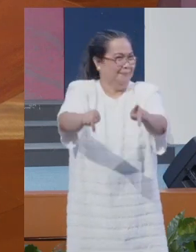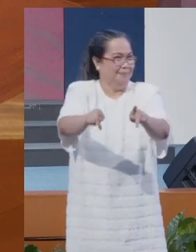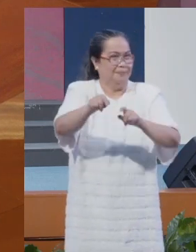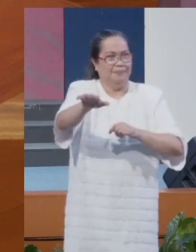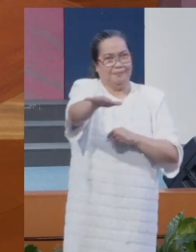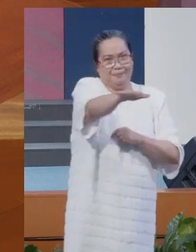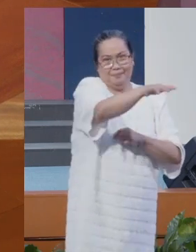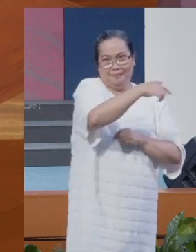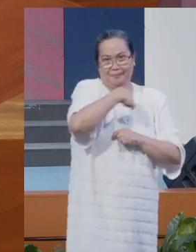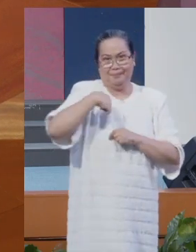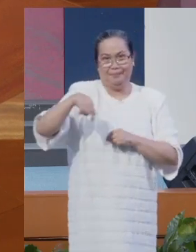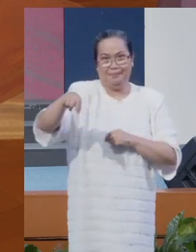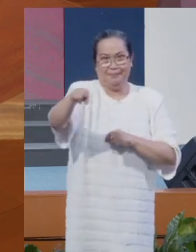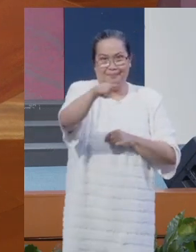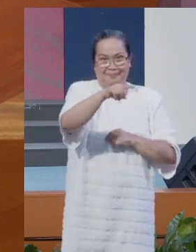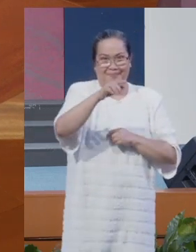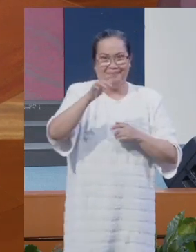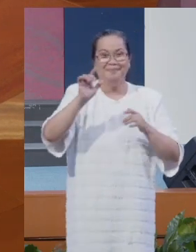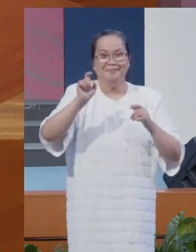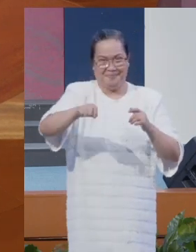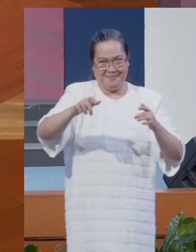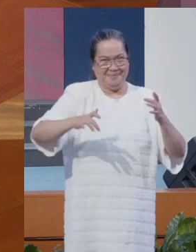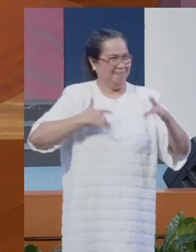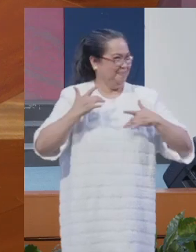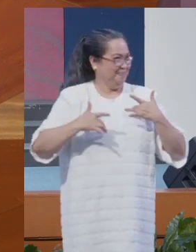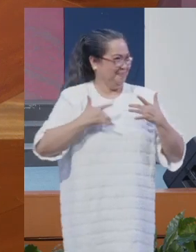Dapat magalak ang lahat sa kanyang pagdating.